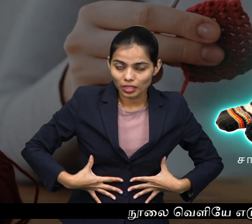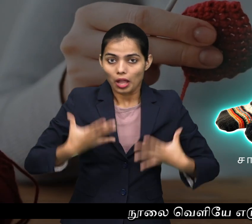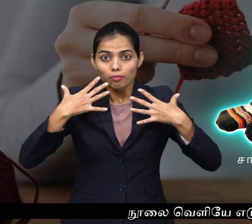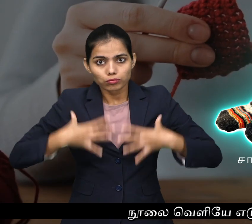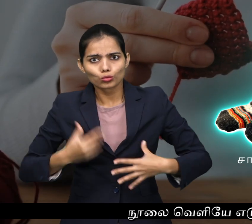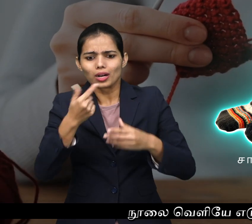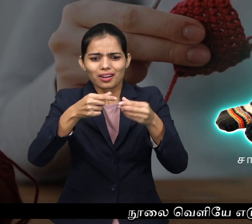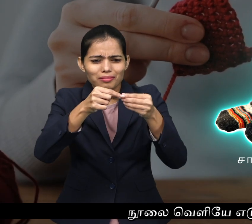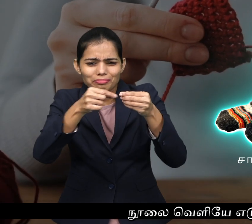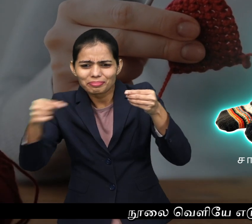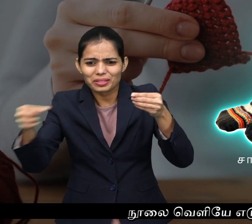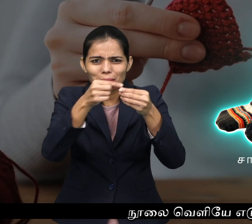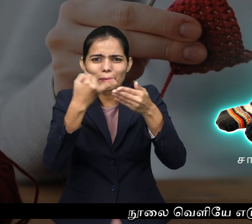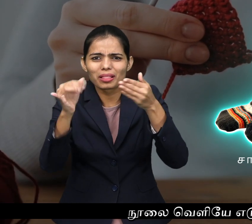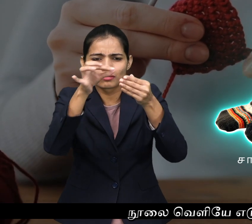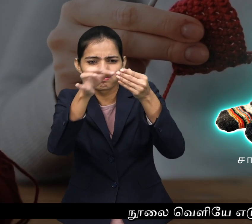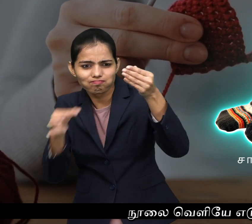அவிழ்ந்துவிடும்.